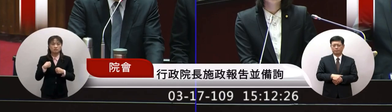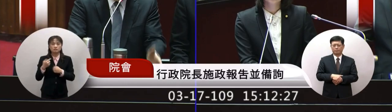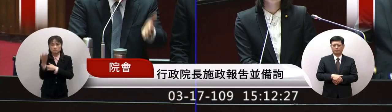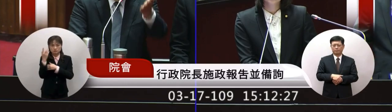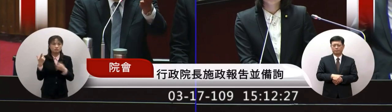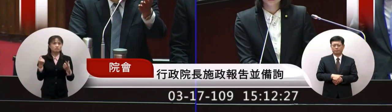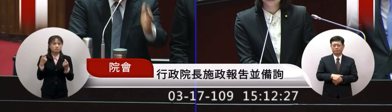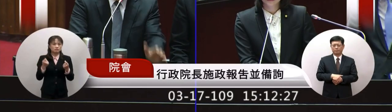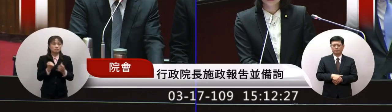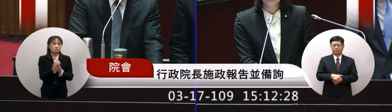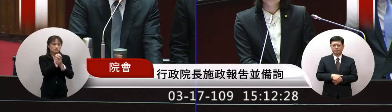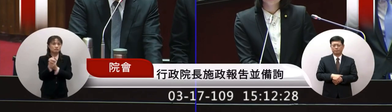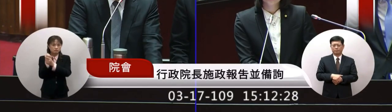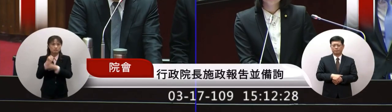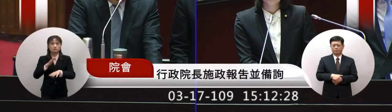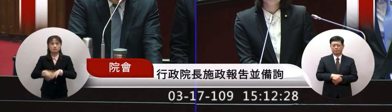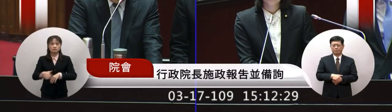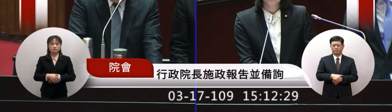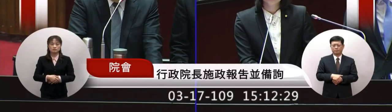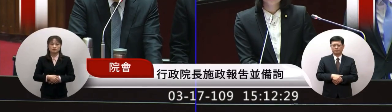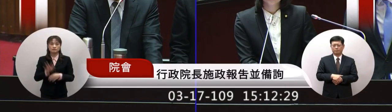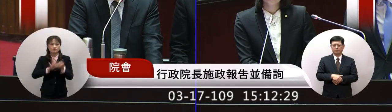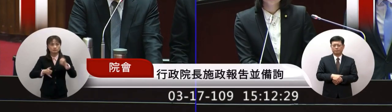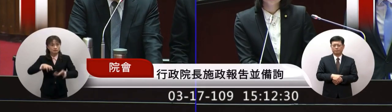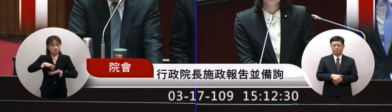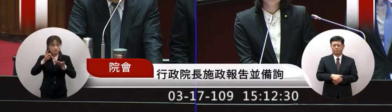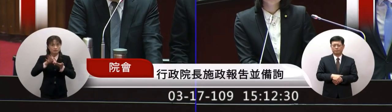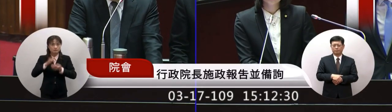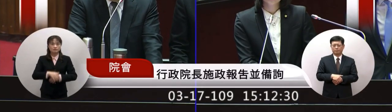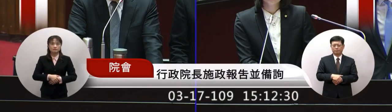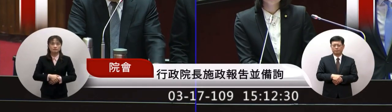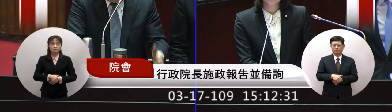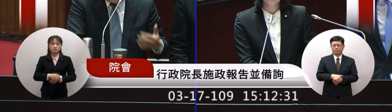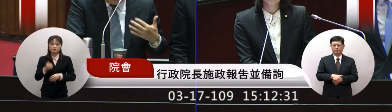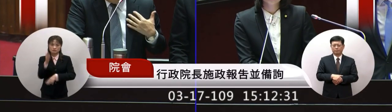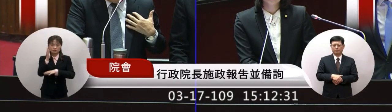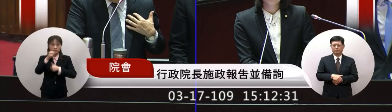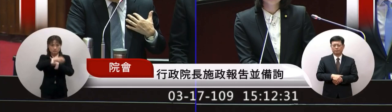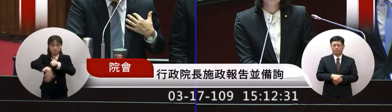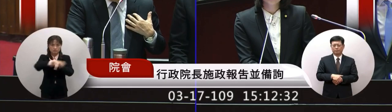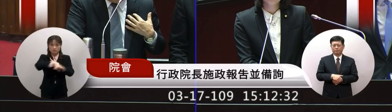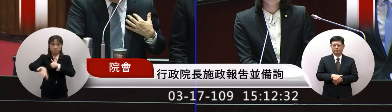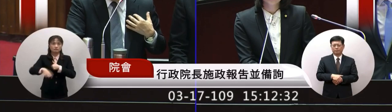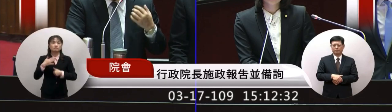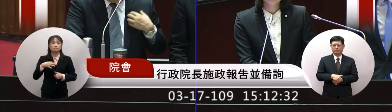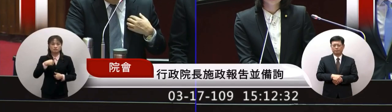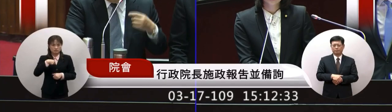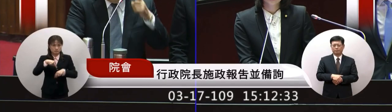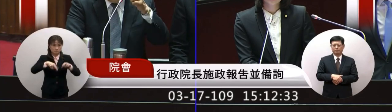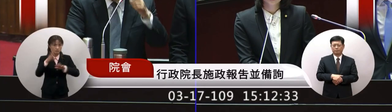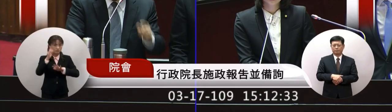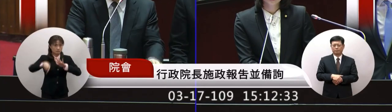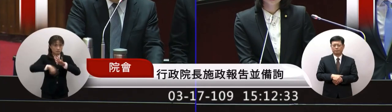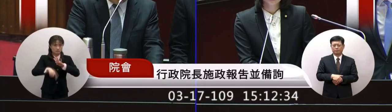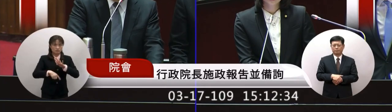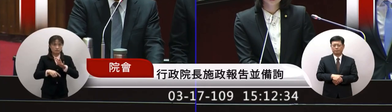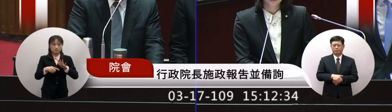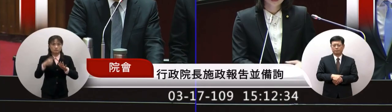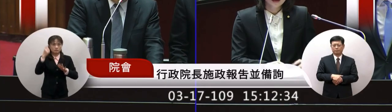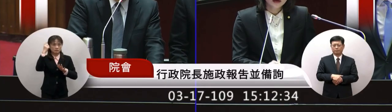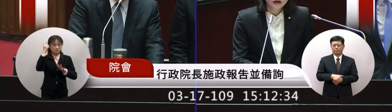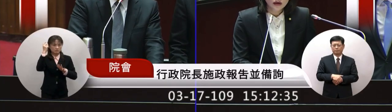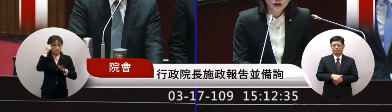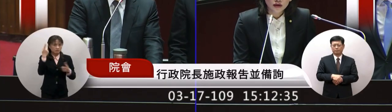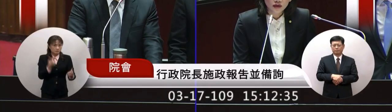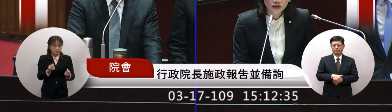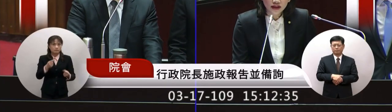来支持。委员讲的，我相信所有部会也知道行政院的态度，我们会往这方面